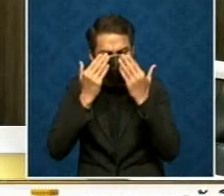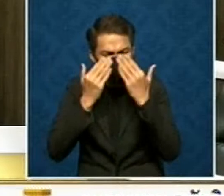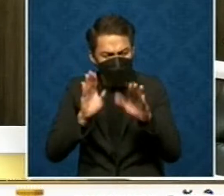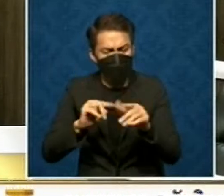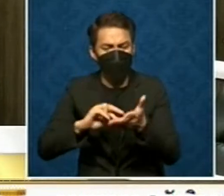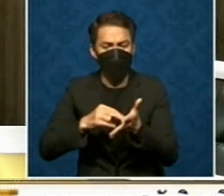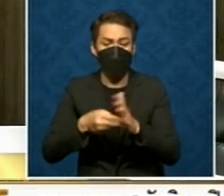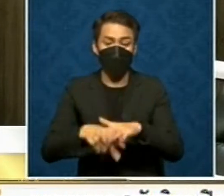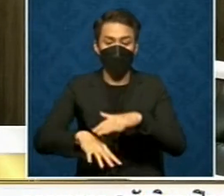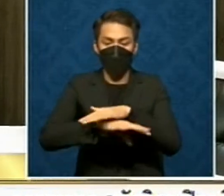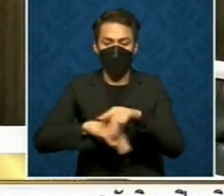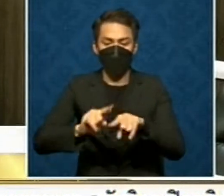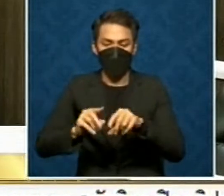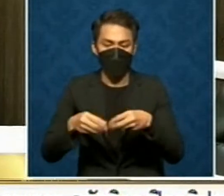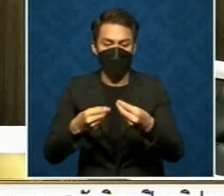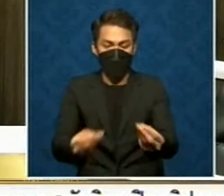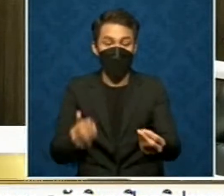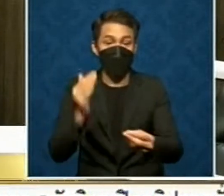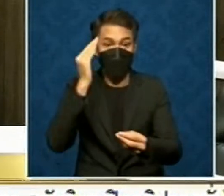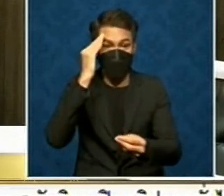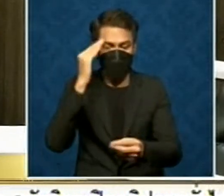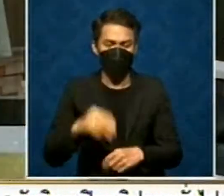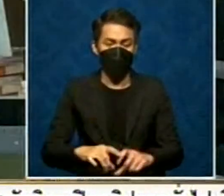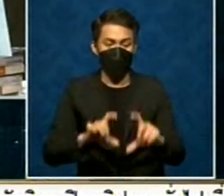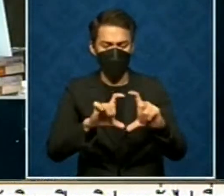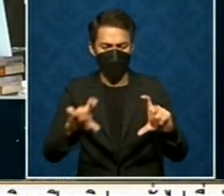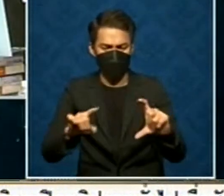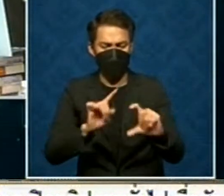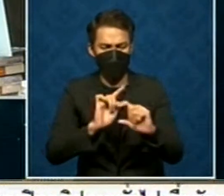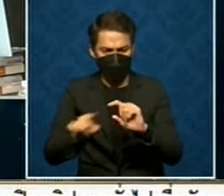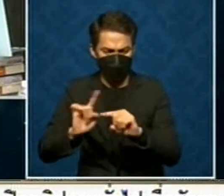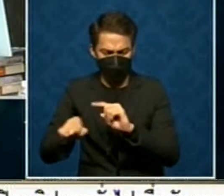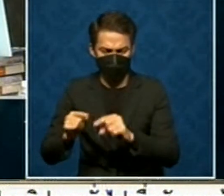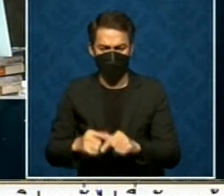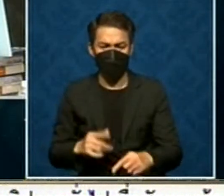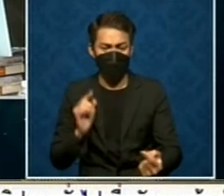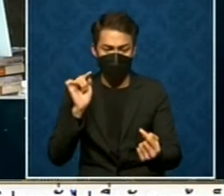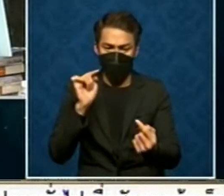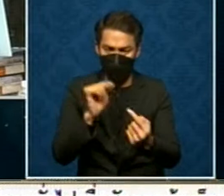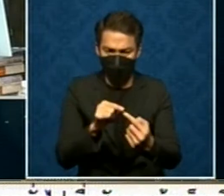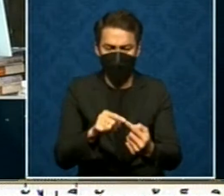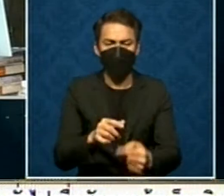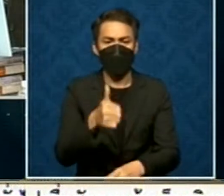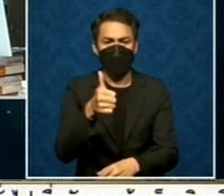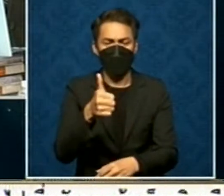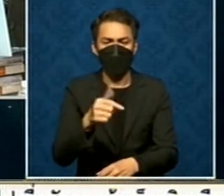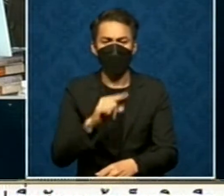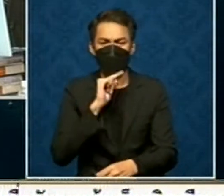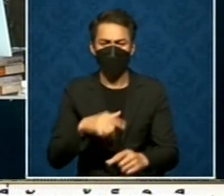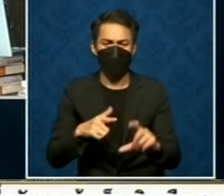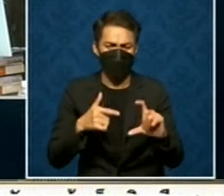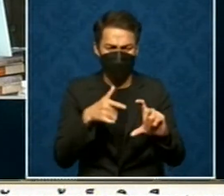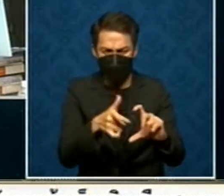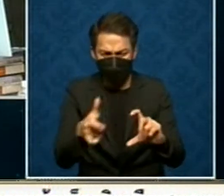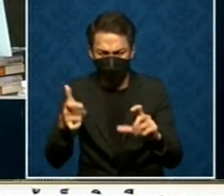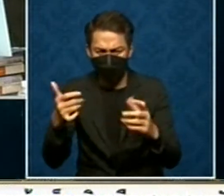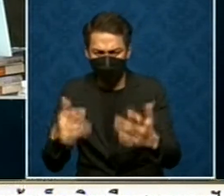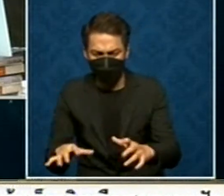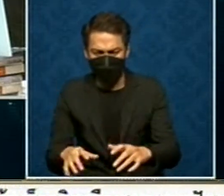ชซον proceededท่าน